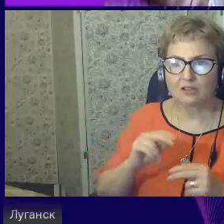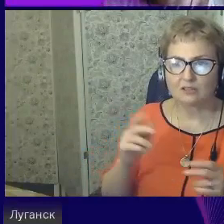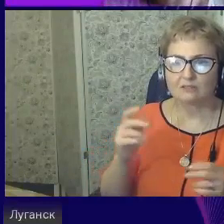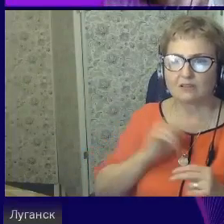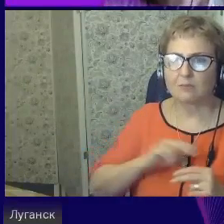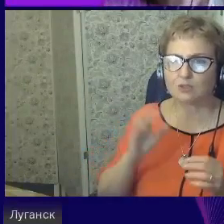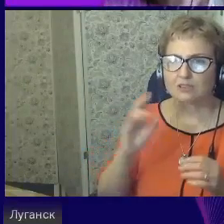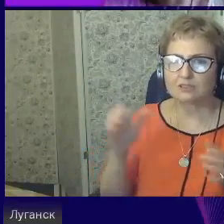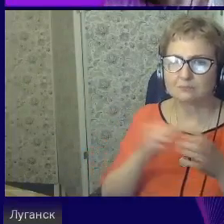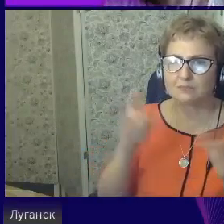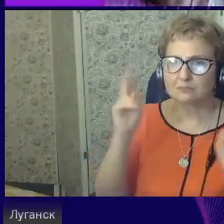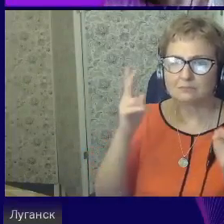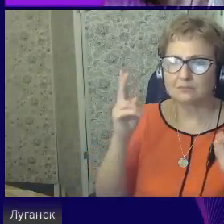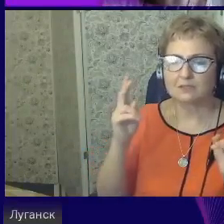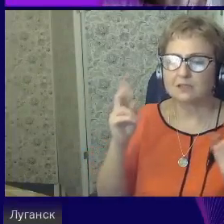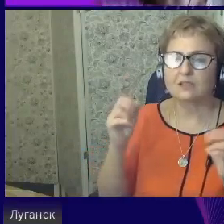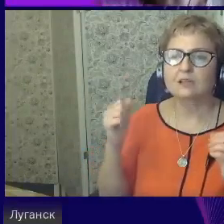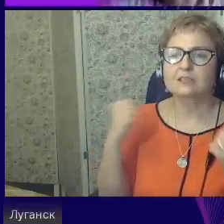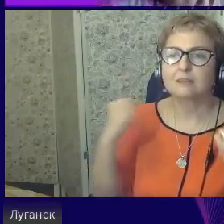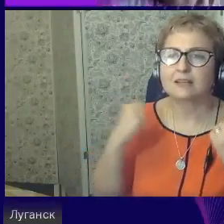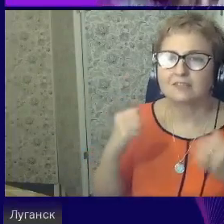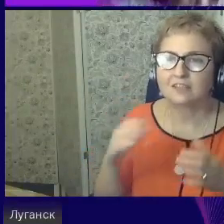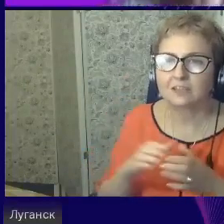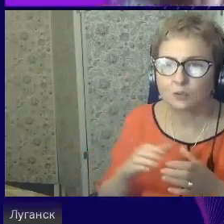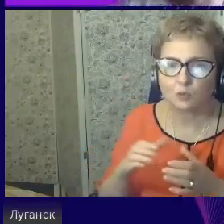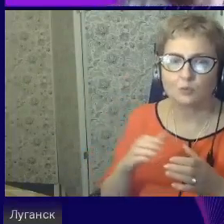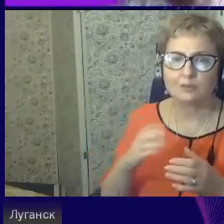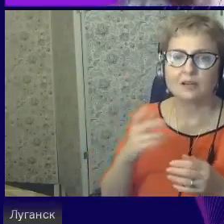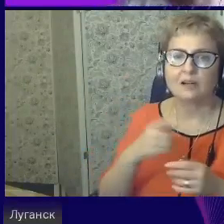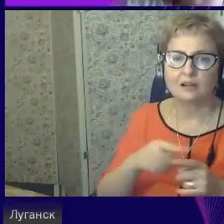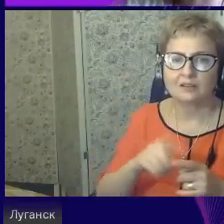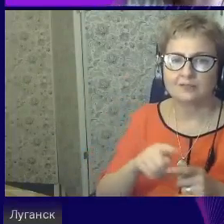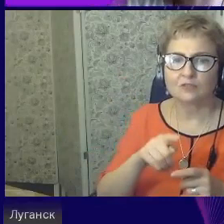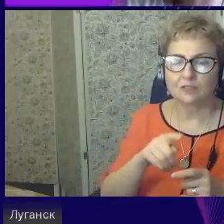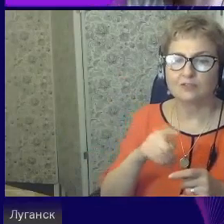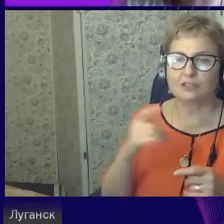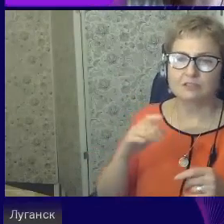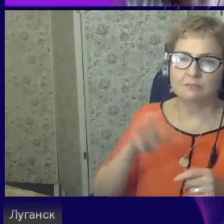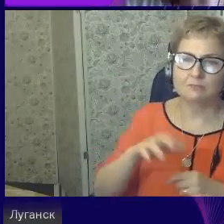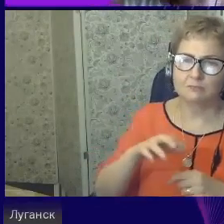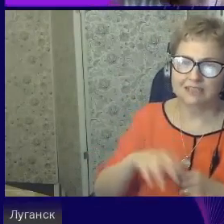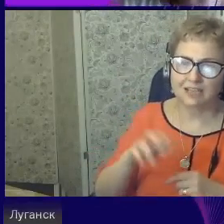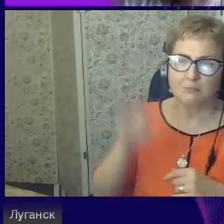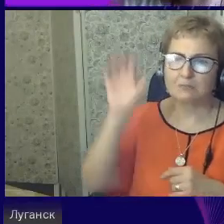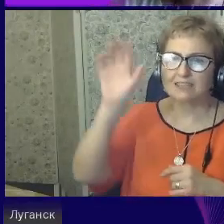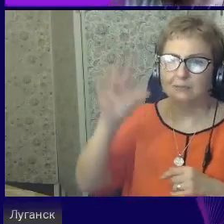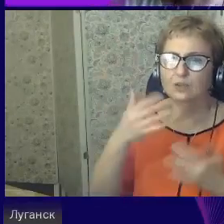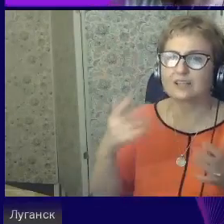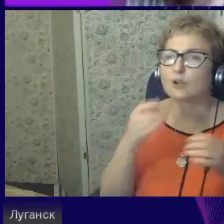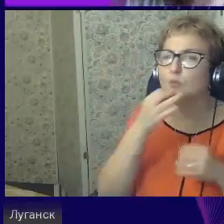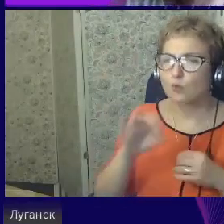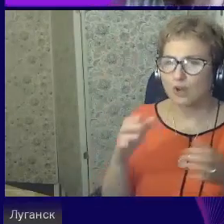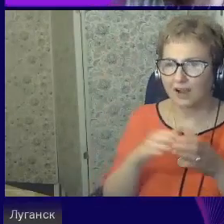клубами, потому что черлидинг можно, в принципе, пристегнуть что к футболу, что к хоккею, что к баскетболу, вот, и к любому командному